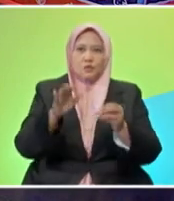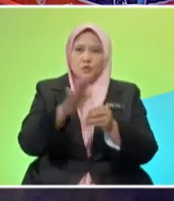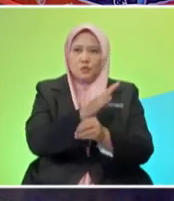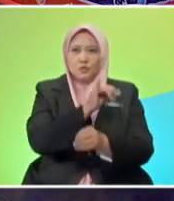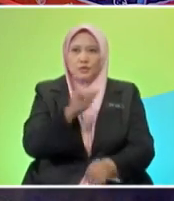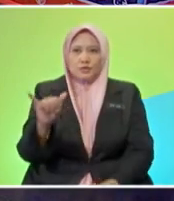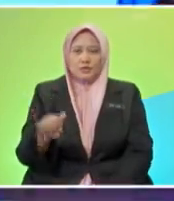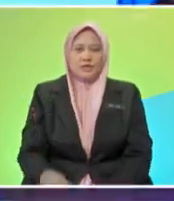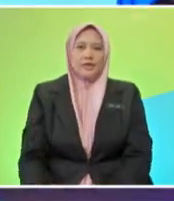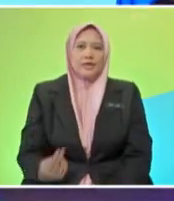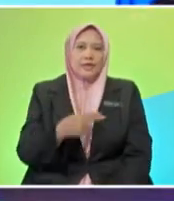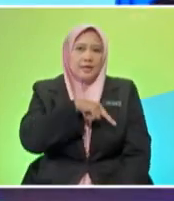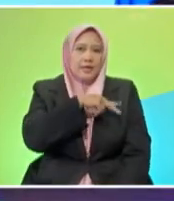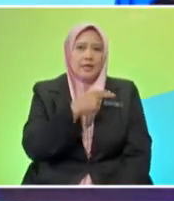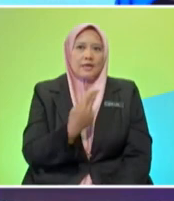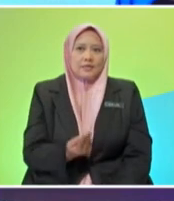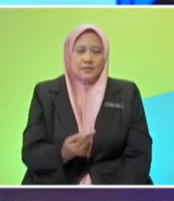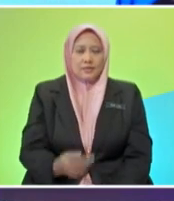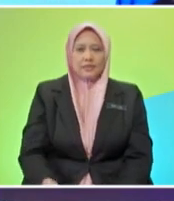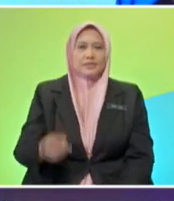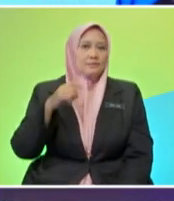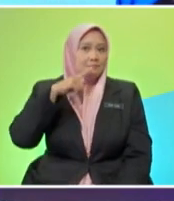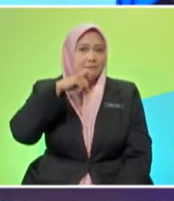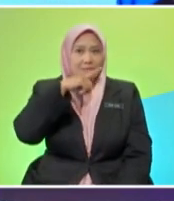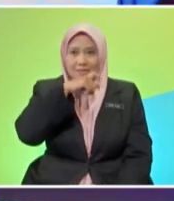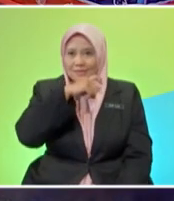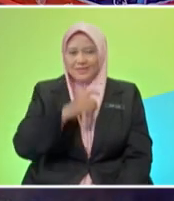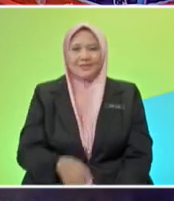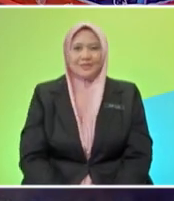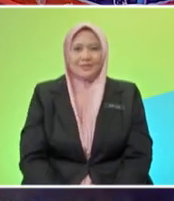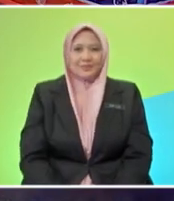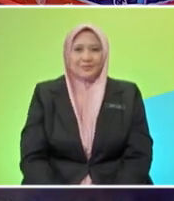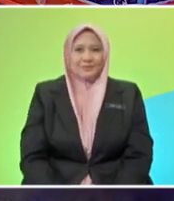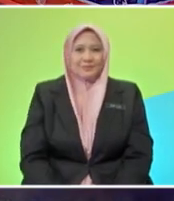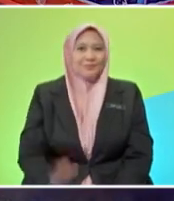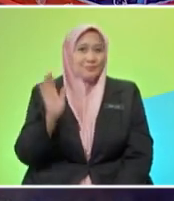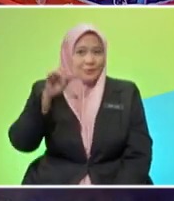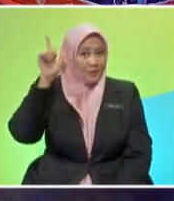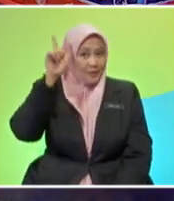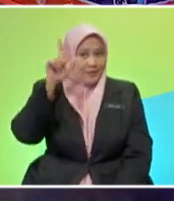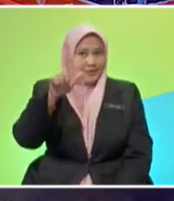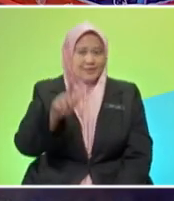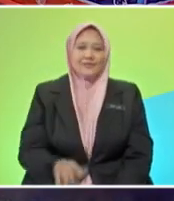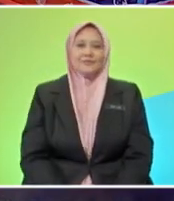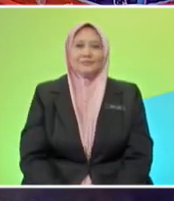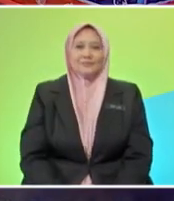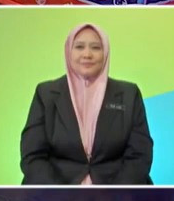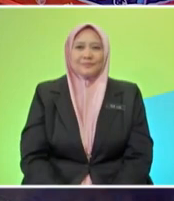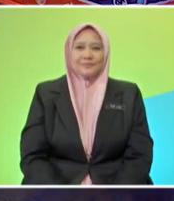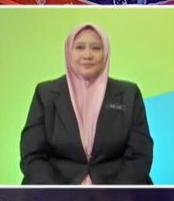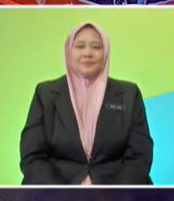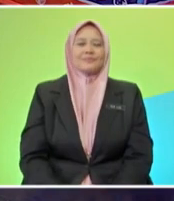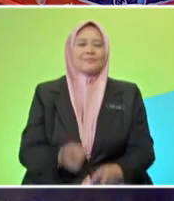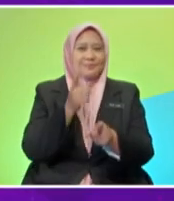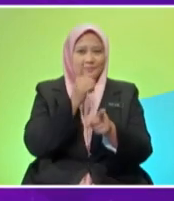atau kurang betul? Nisa rasa betul, Datuk Cikgu. Betul. Bagaimana? Mari kita saksikan jawapannya. Kita semak. Makan secukupnya